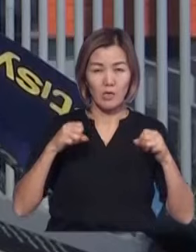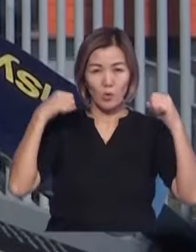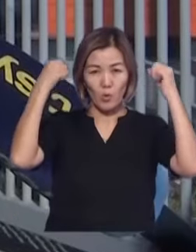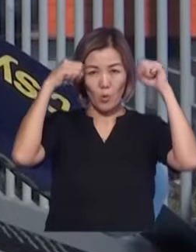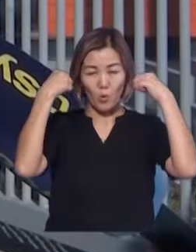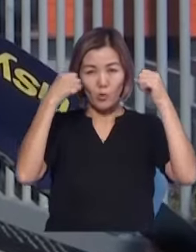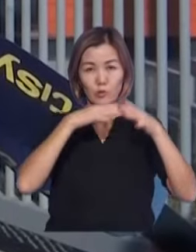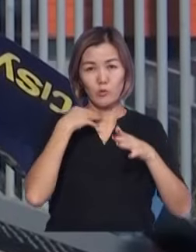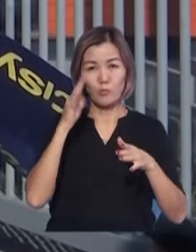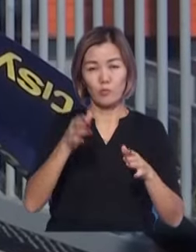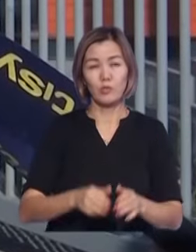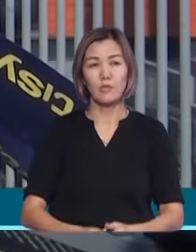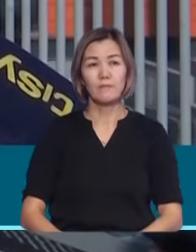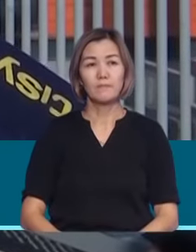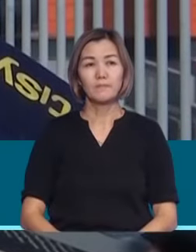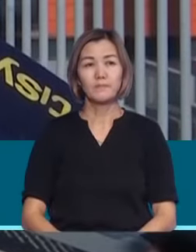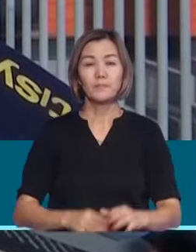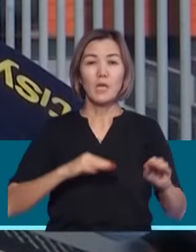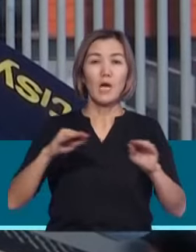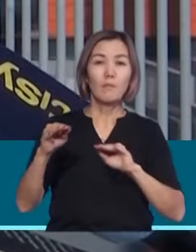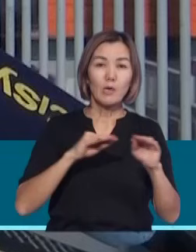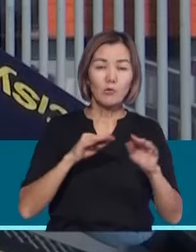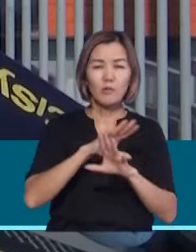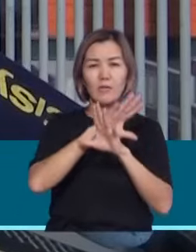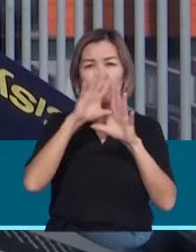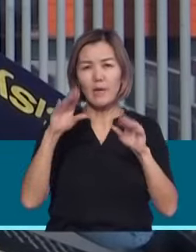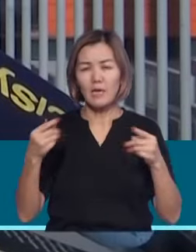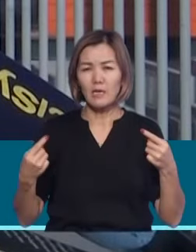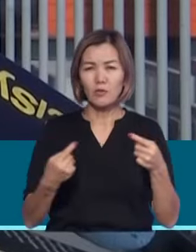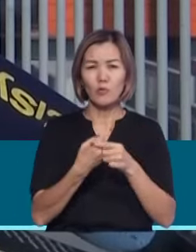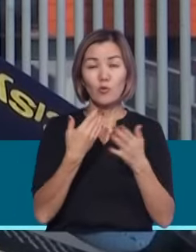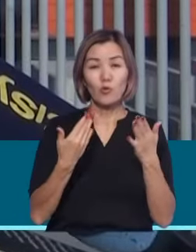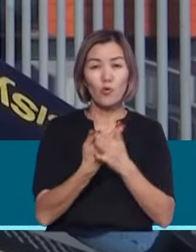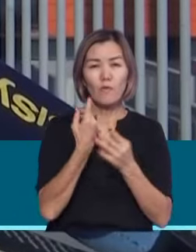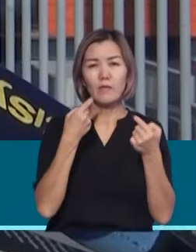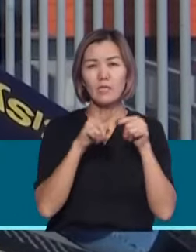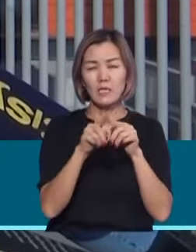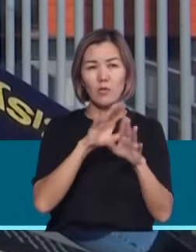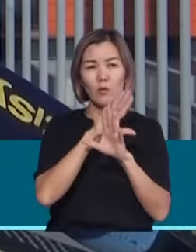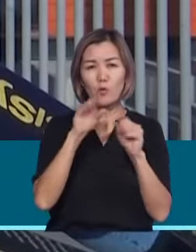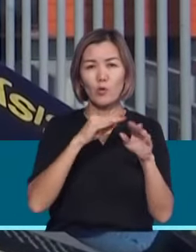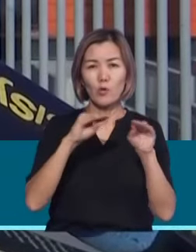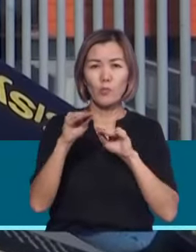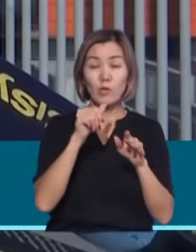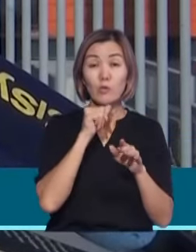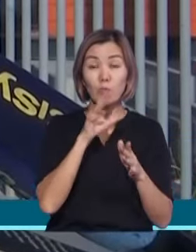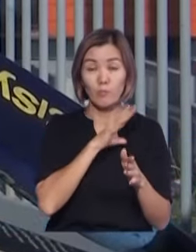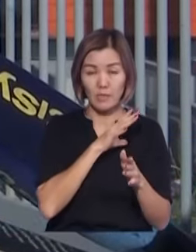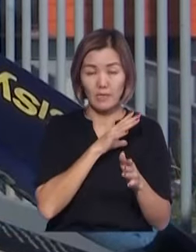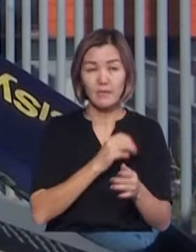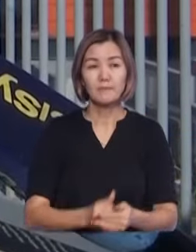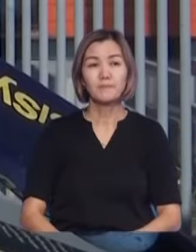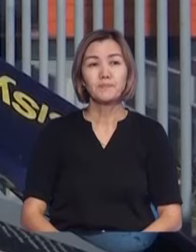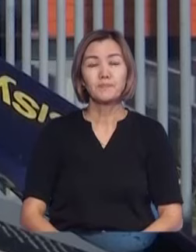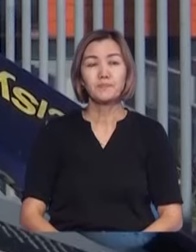отыр. Станоктардың бәрін, мал сою станоктардың технологический линияның бәрін жаңағы испытаниядан өткізіп,